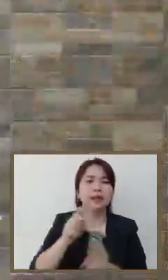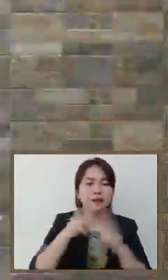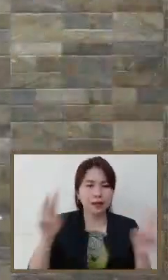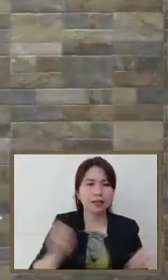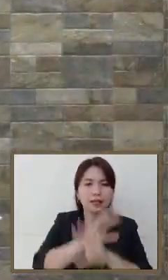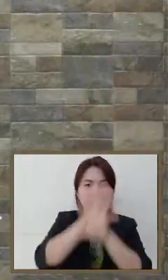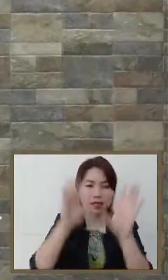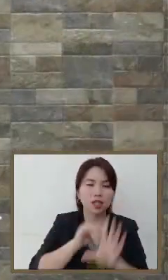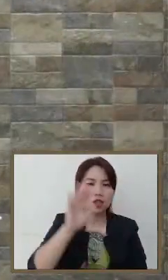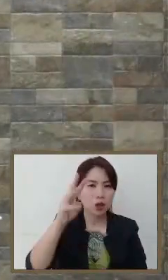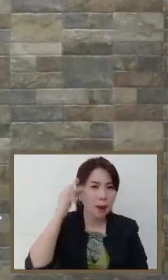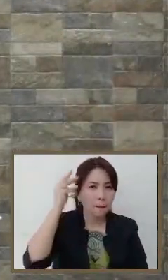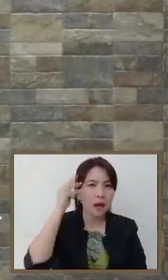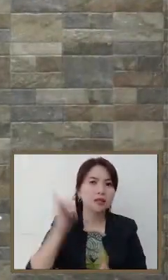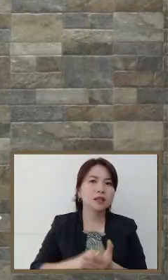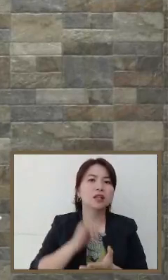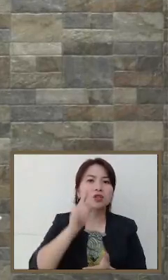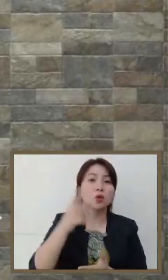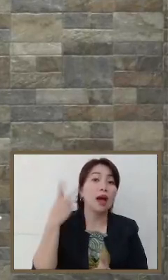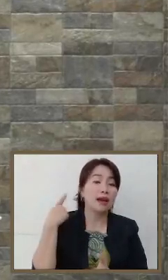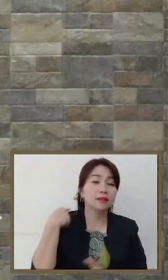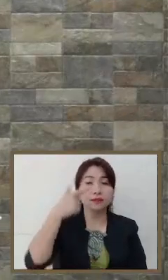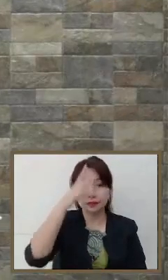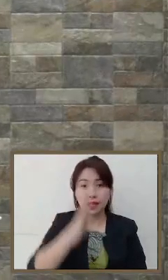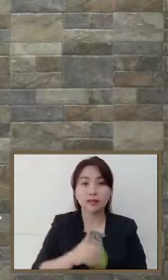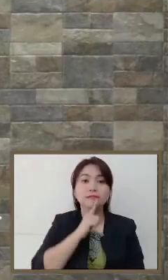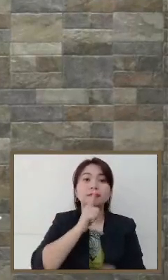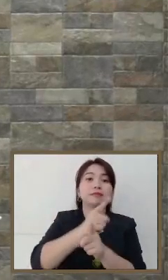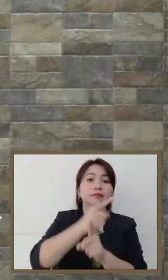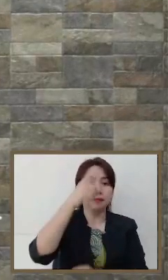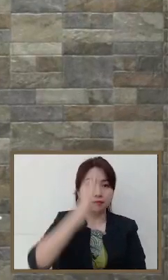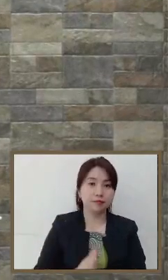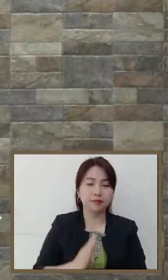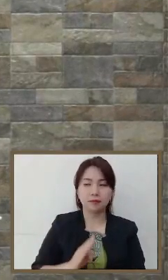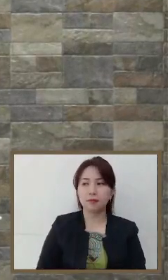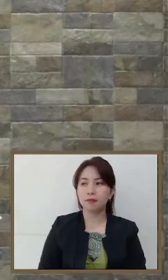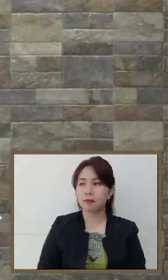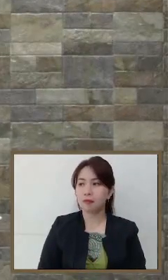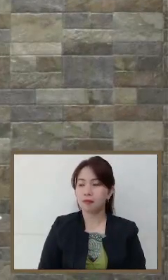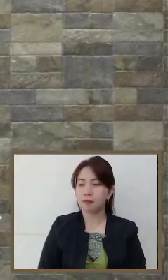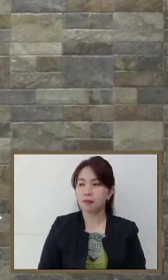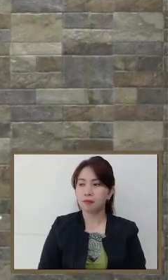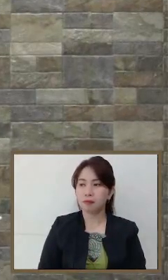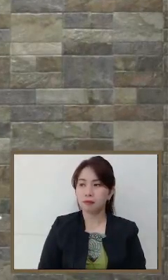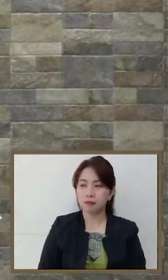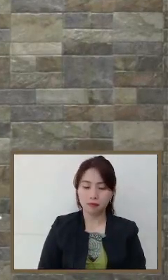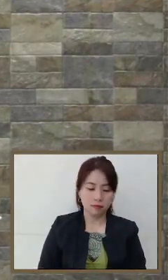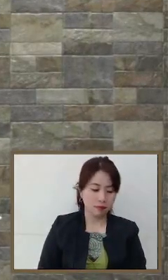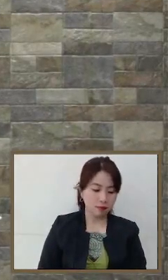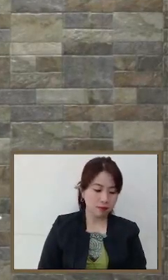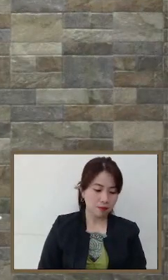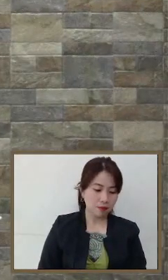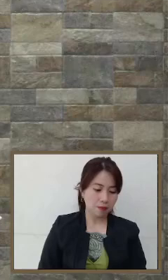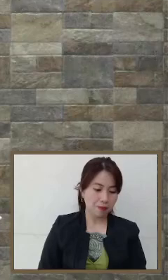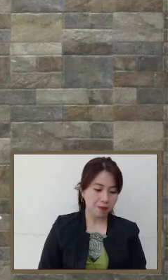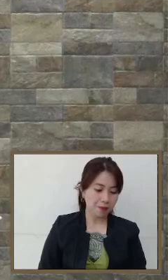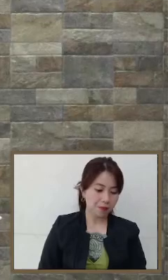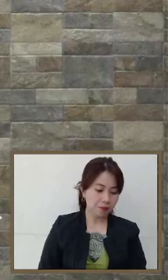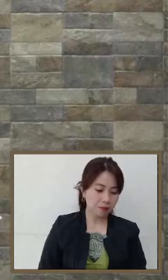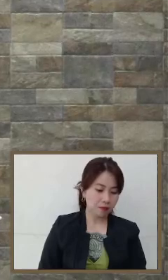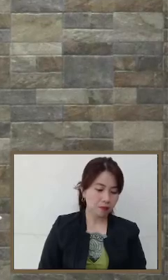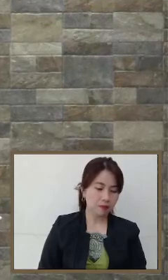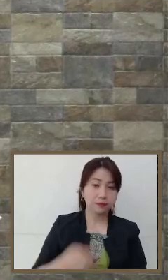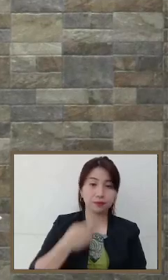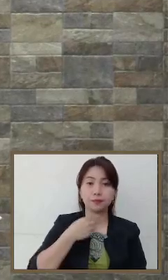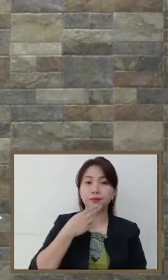mo pupunta ka sa church Diyos pa talaga ang pinupuntahan mo napakaganda hebrews